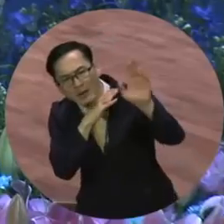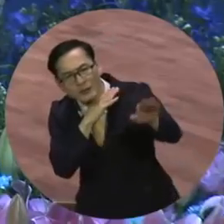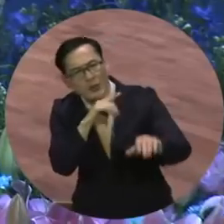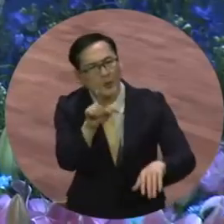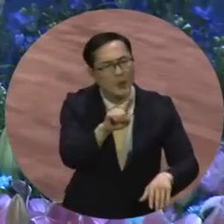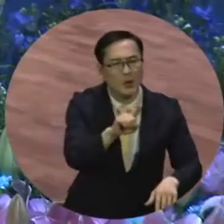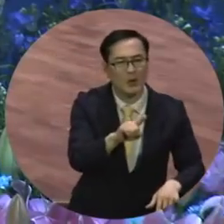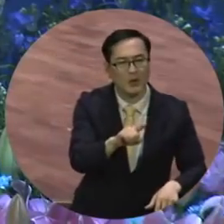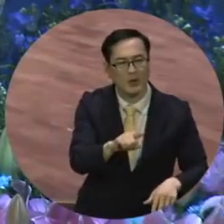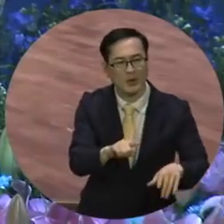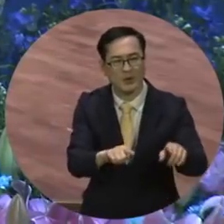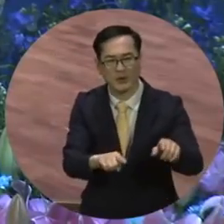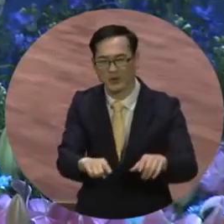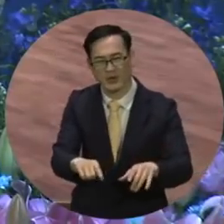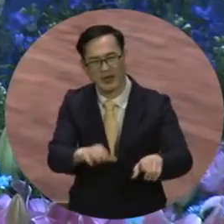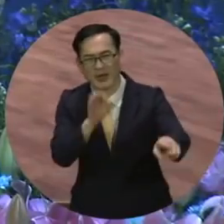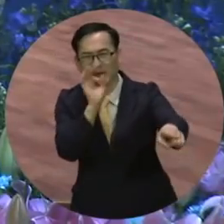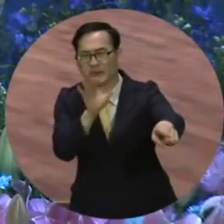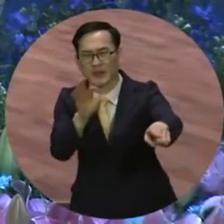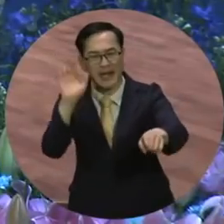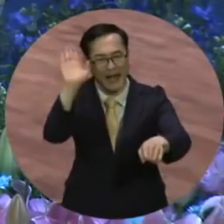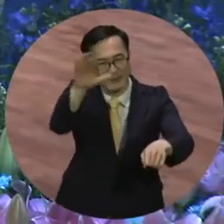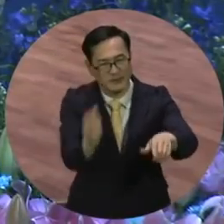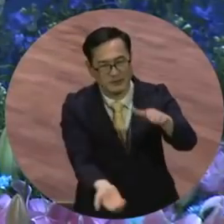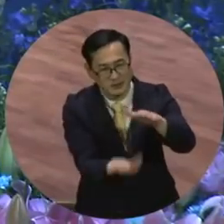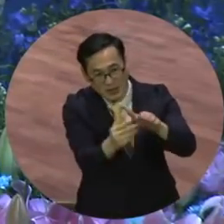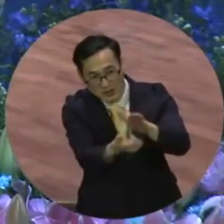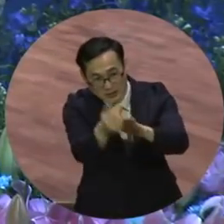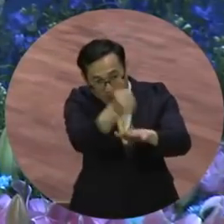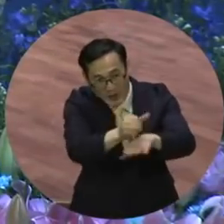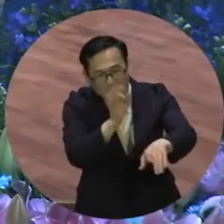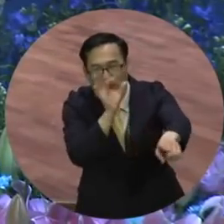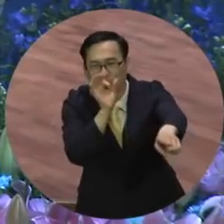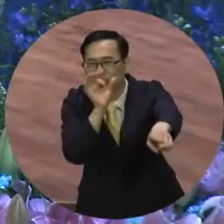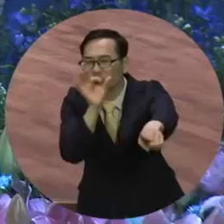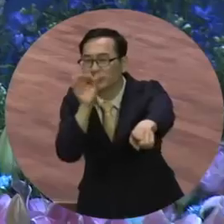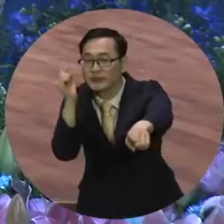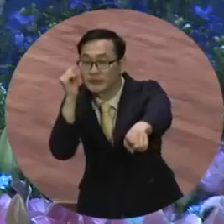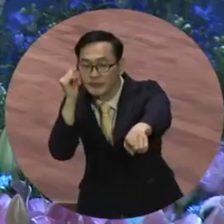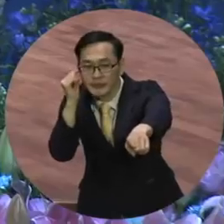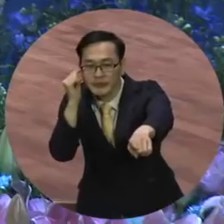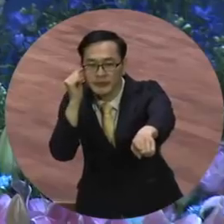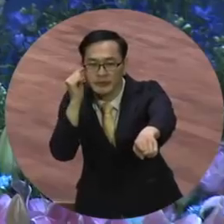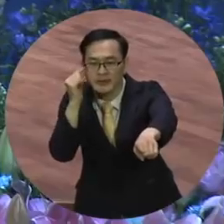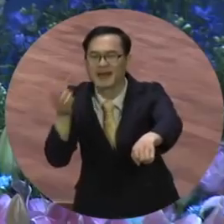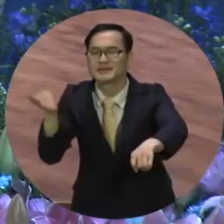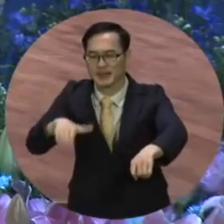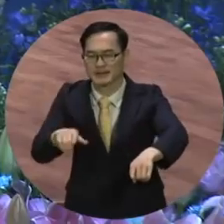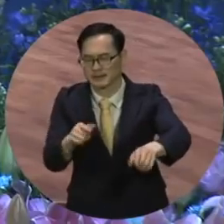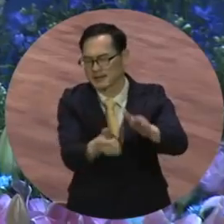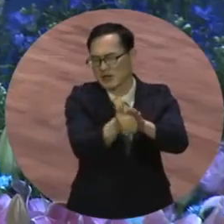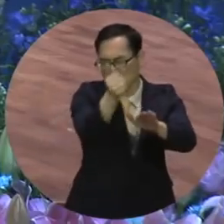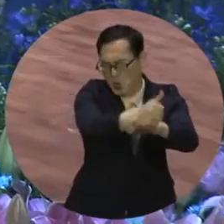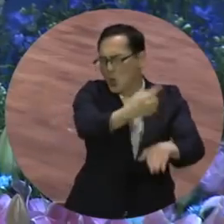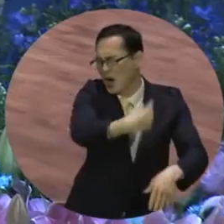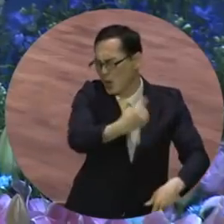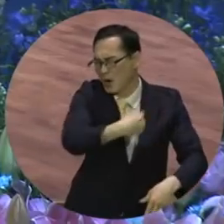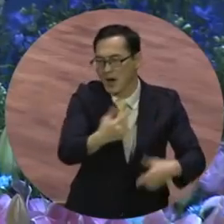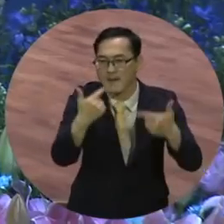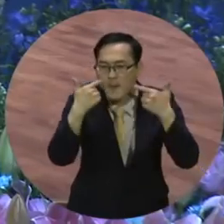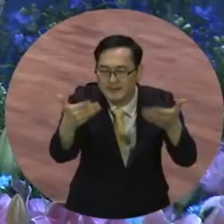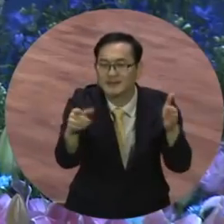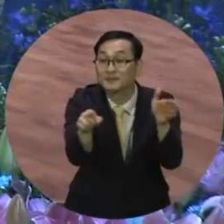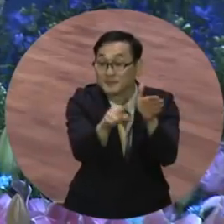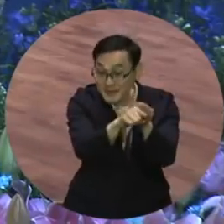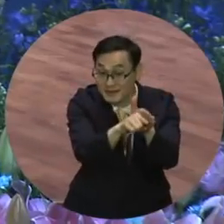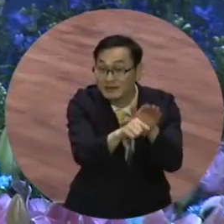게 믿음이에요. 아는데 그걸 믿는 거예요. 믿음은 보증수표다 그랬어요. 바라는 것들의 실상이요, 실상이